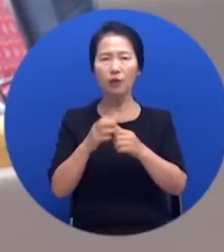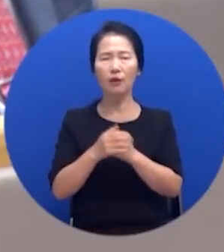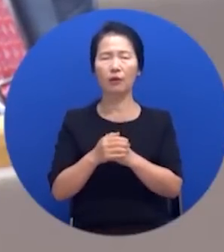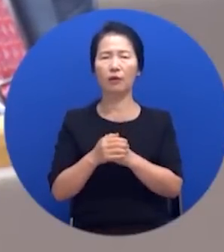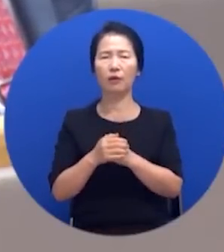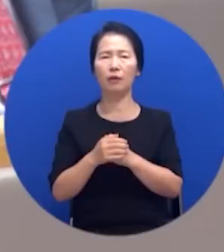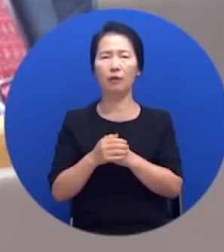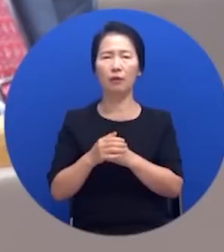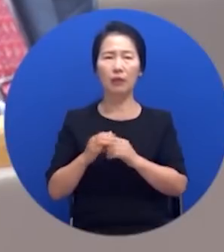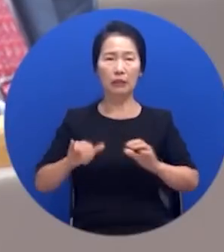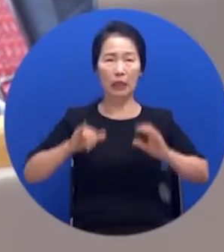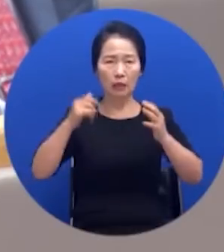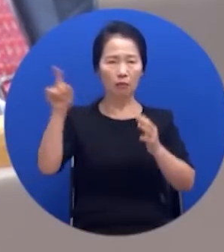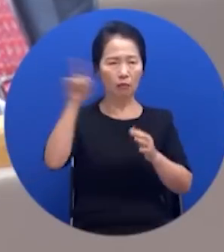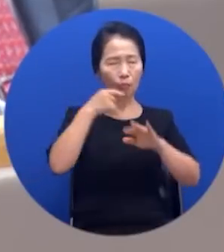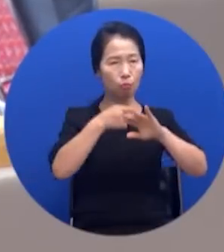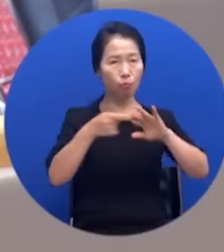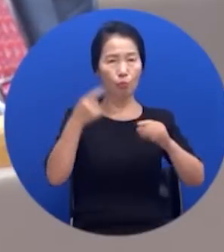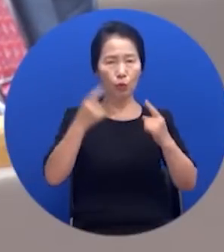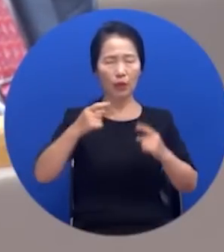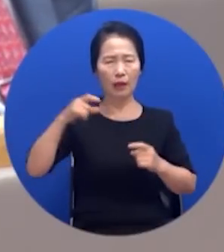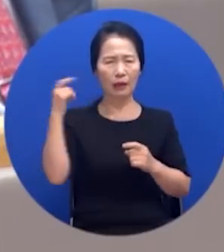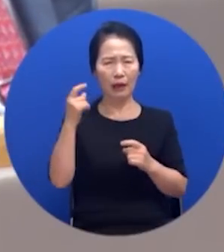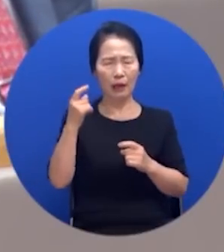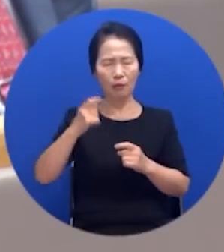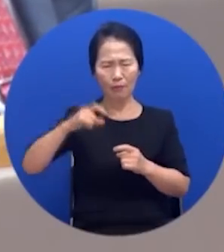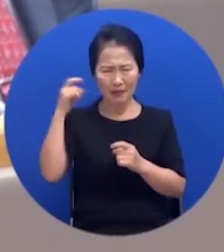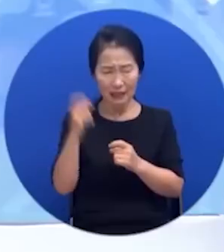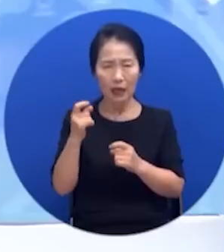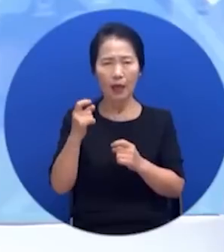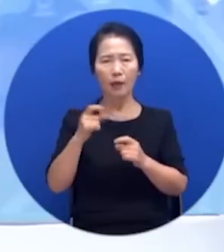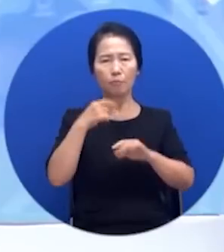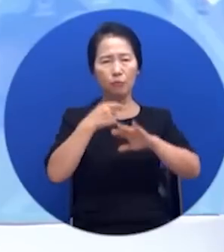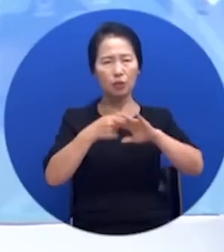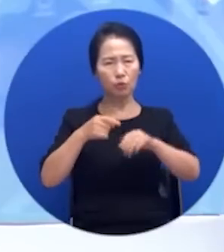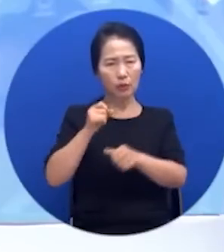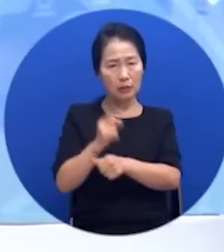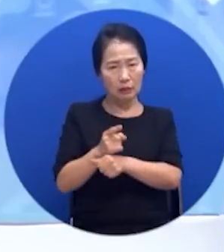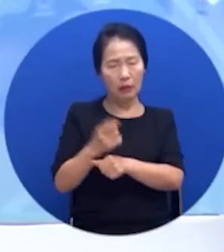민족보다 강하고 끈기 있는 민족성을 지닐 수 있도록